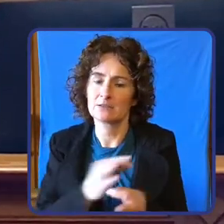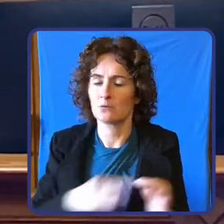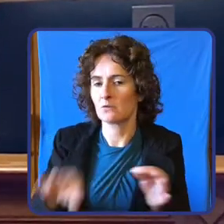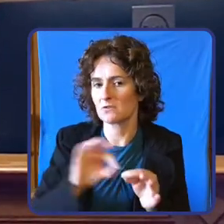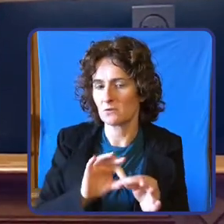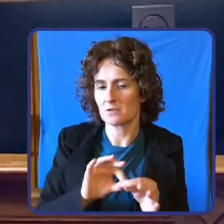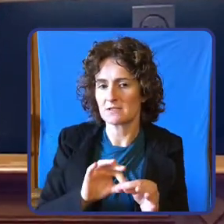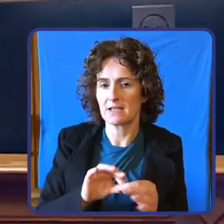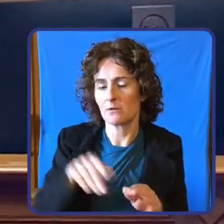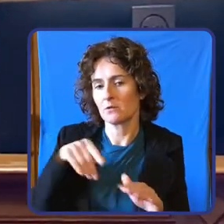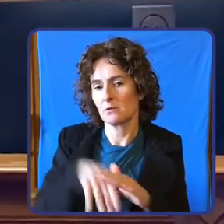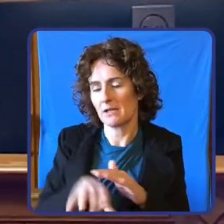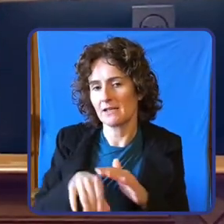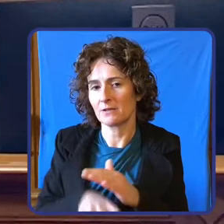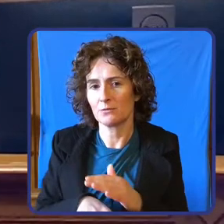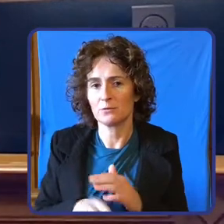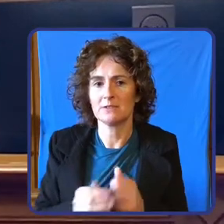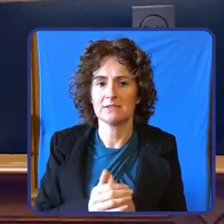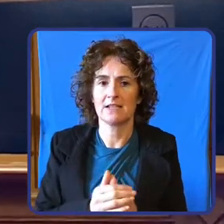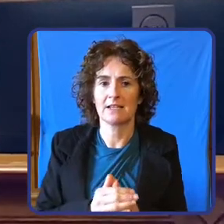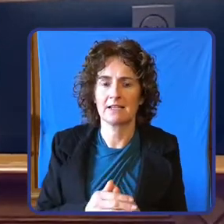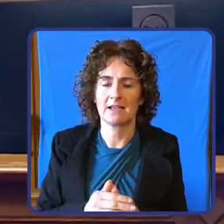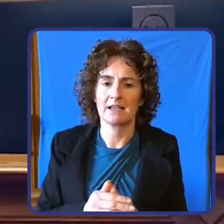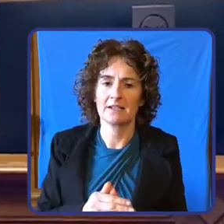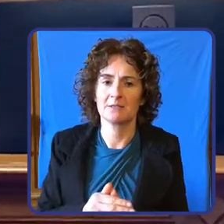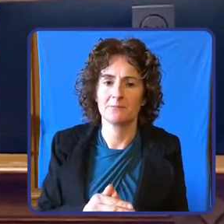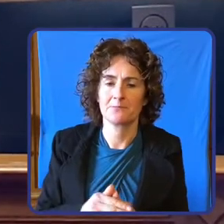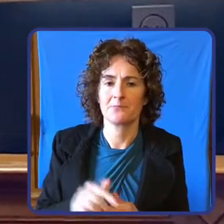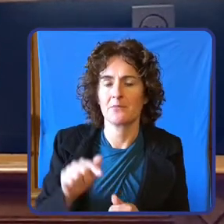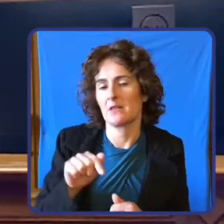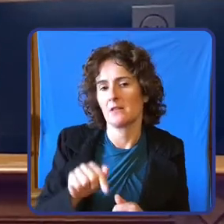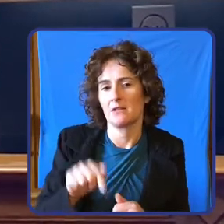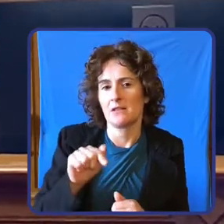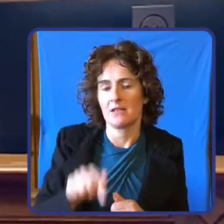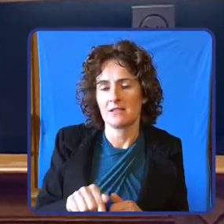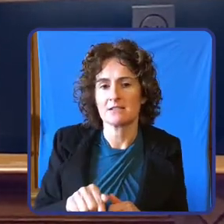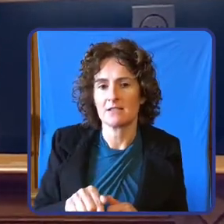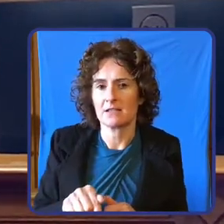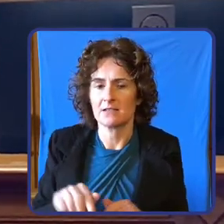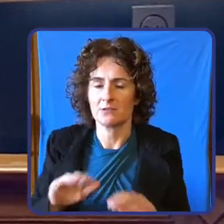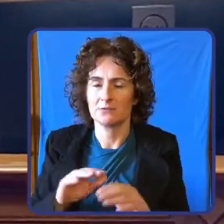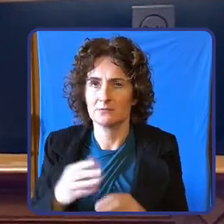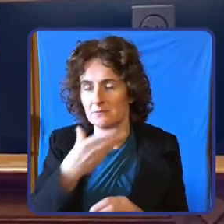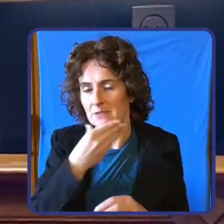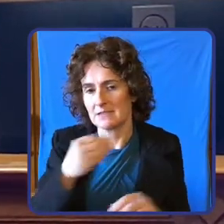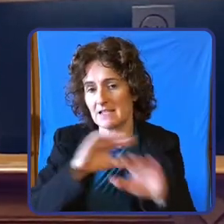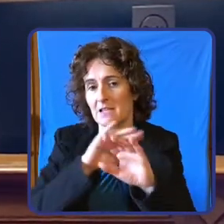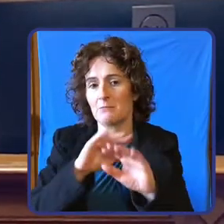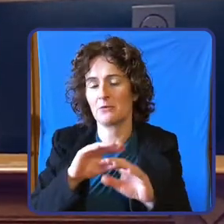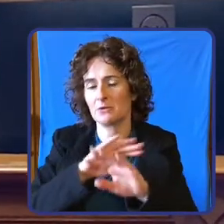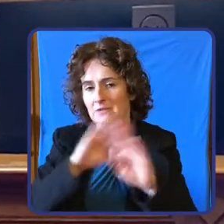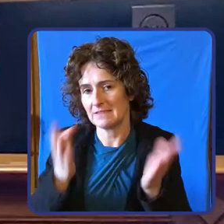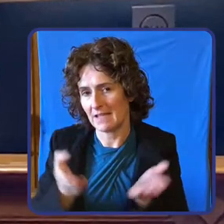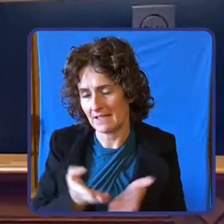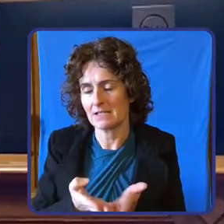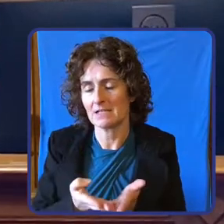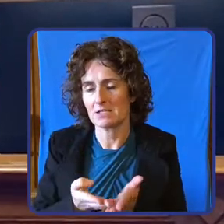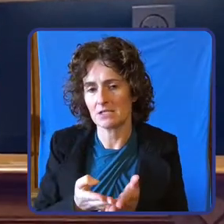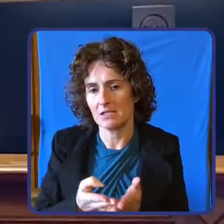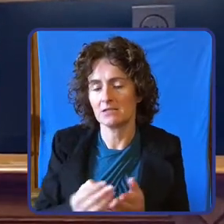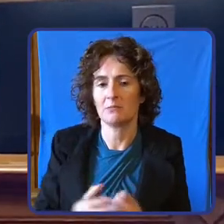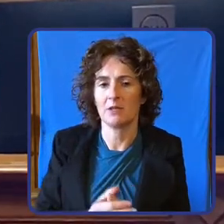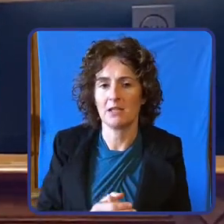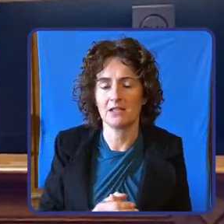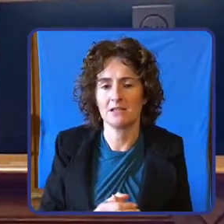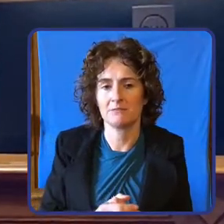maradtak. Nos, ezzel együtt is ez egy nemes és megsüvegelendő teljesítmény. Én magam is ott voltam egy évvel ezelőtt az ukrán